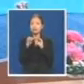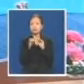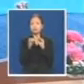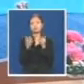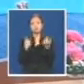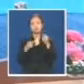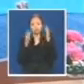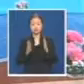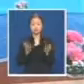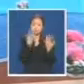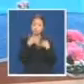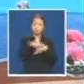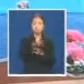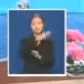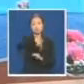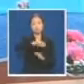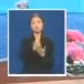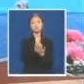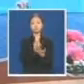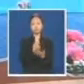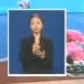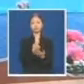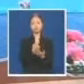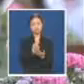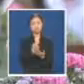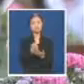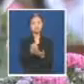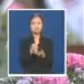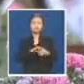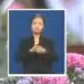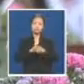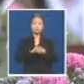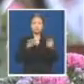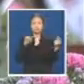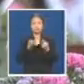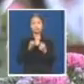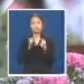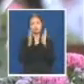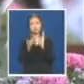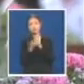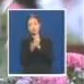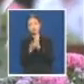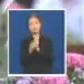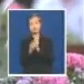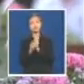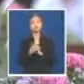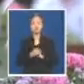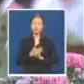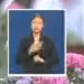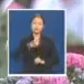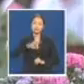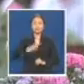ผู้เข้าร่วมงานสมัชชาสวัสดิการชุมชนคนตะวันออกมีความยินดีเป็นอย่